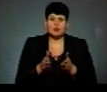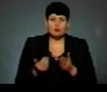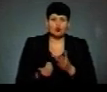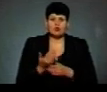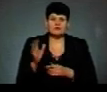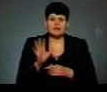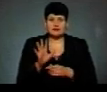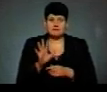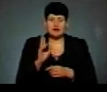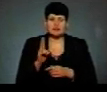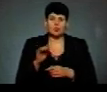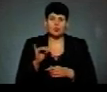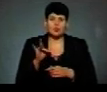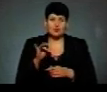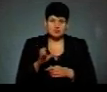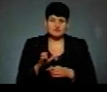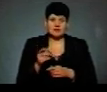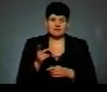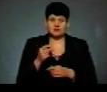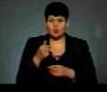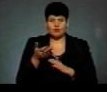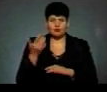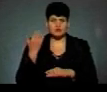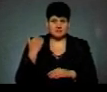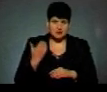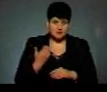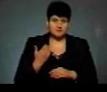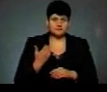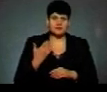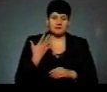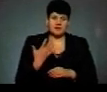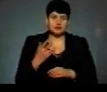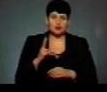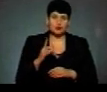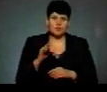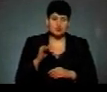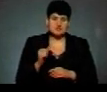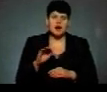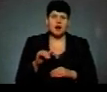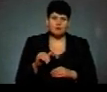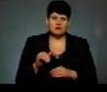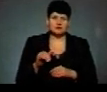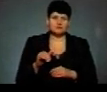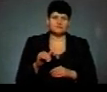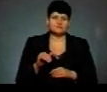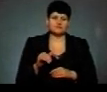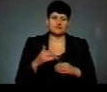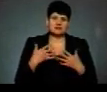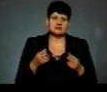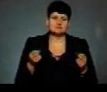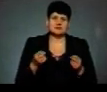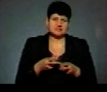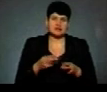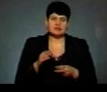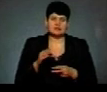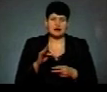5-й курс, там ціла така схема на 1,5 року назад, що ми раніше не робили, але вже так прийшлося, і потім вже аж спеціальний трансфер